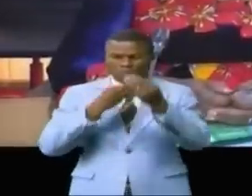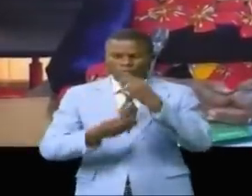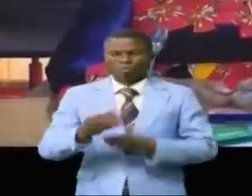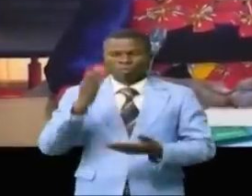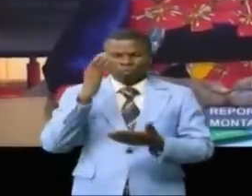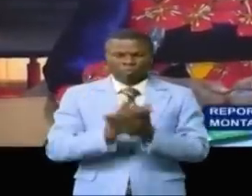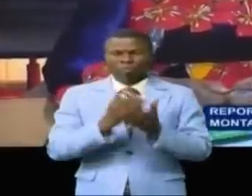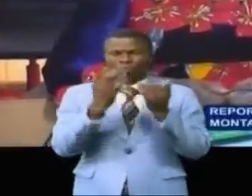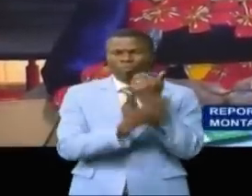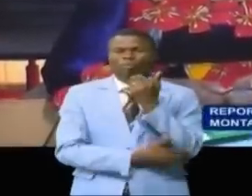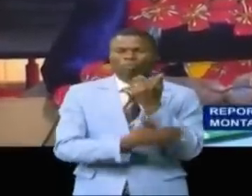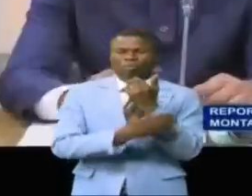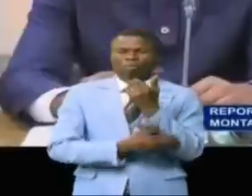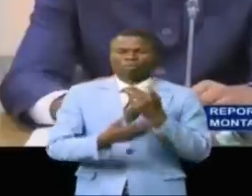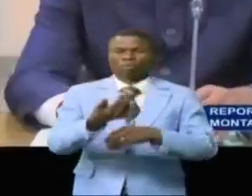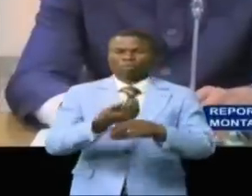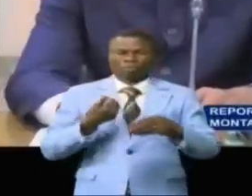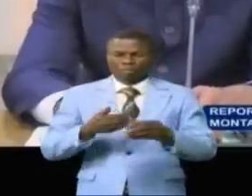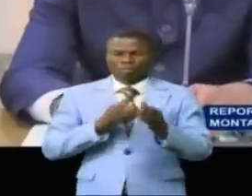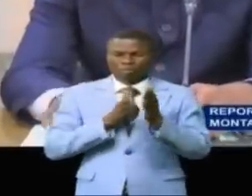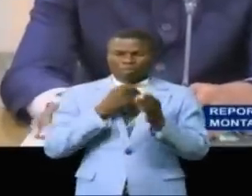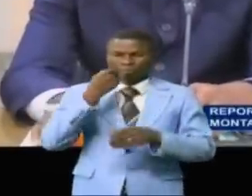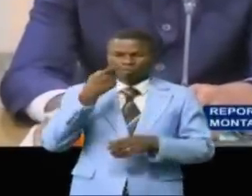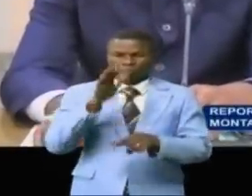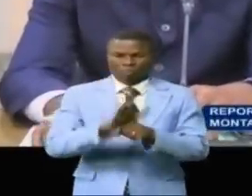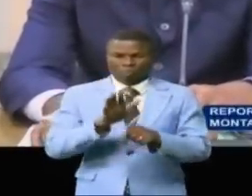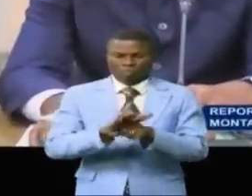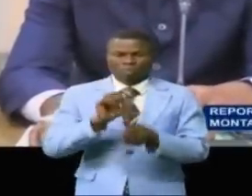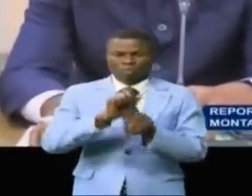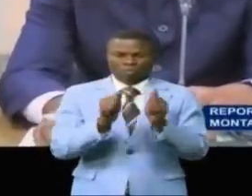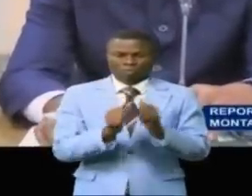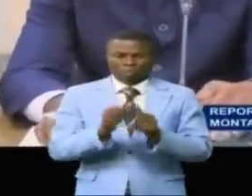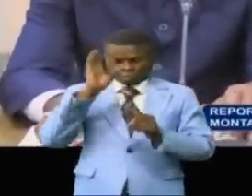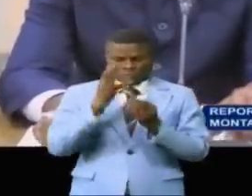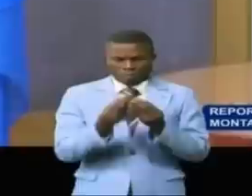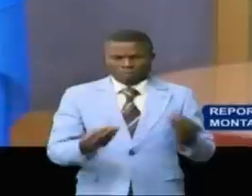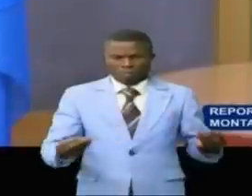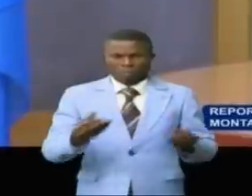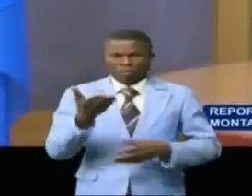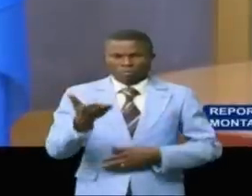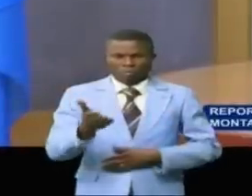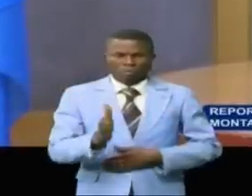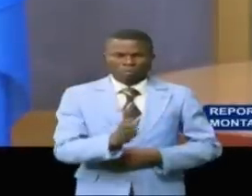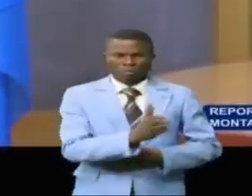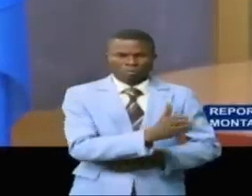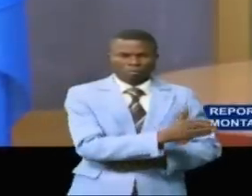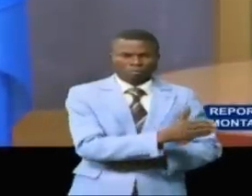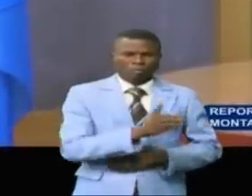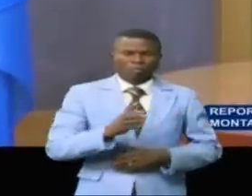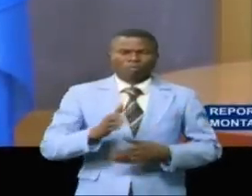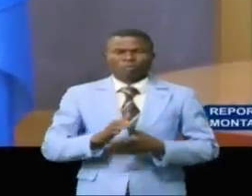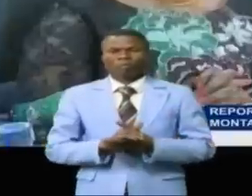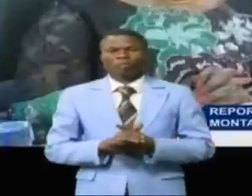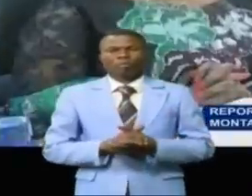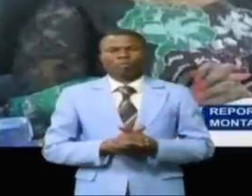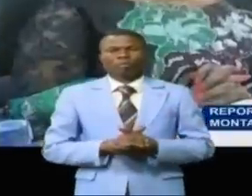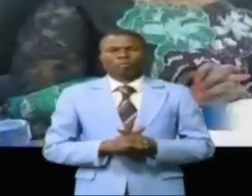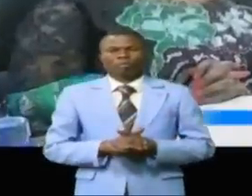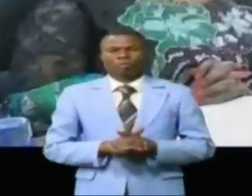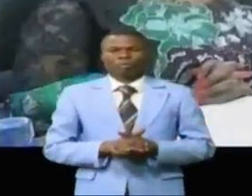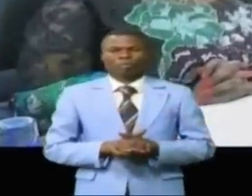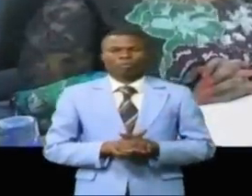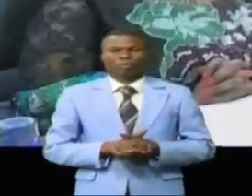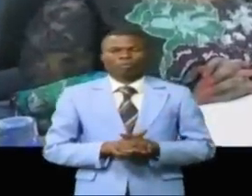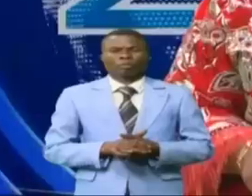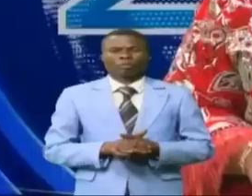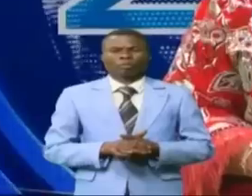pauvreté, avant de mettre un accent sur les défis à relever du développement des infrastructures et des politiques